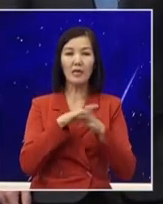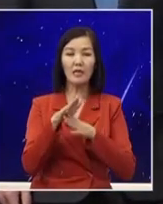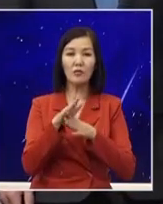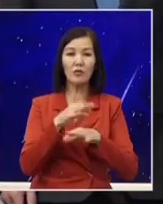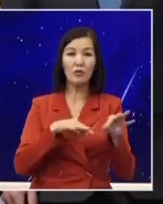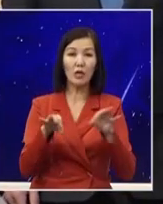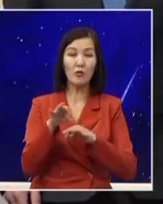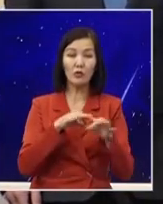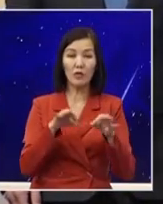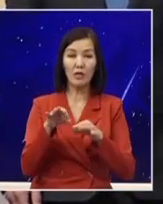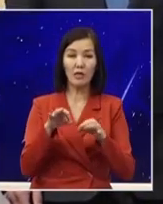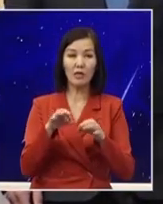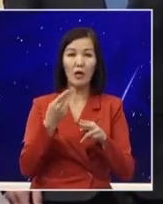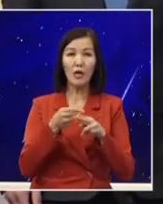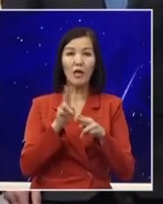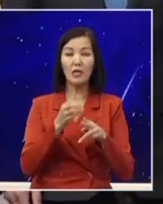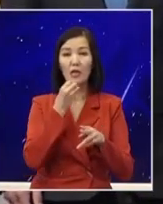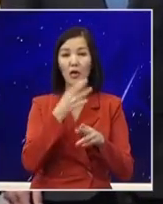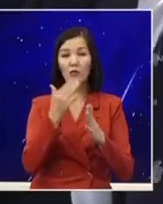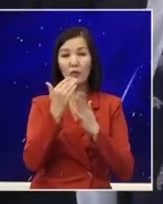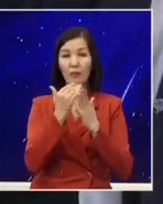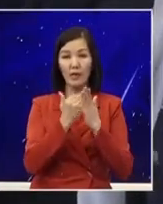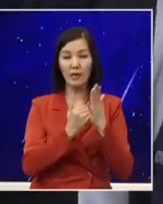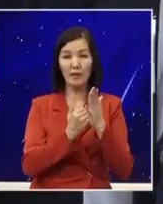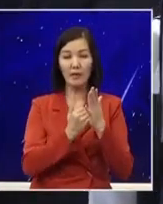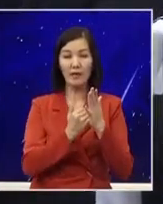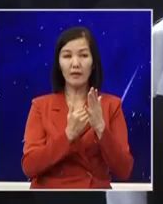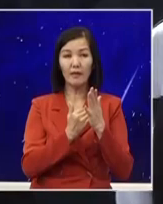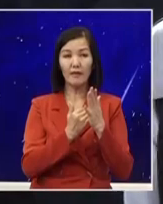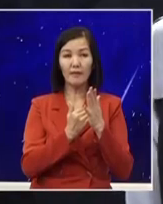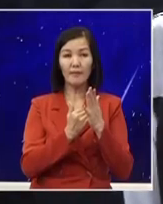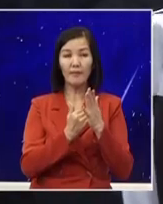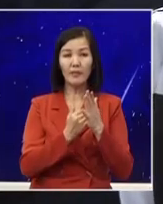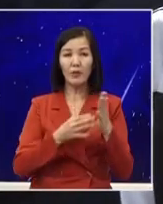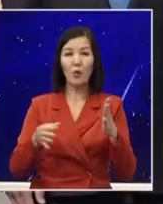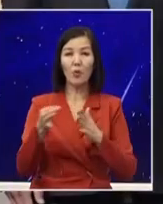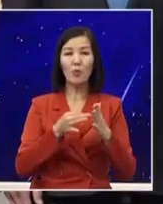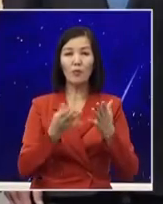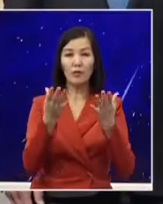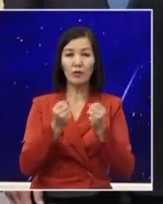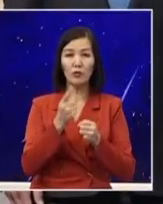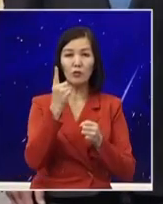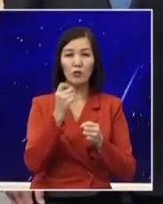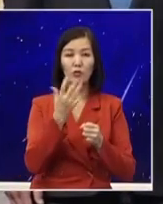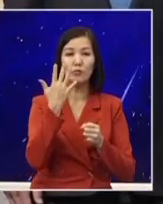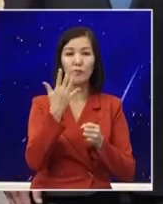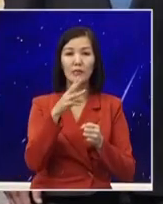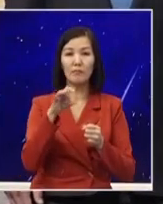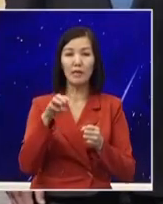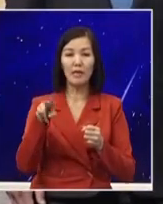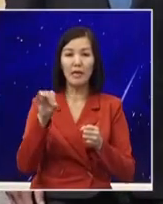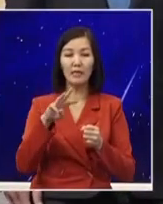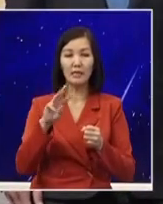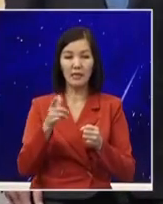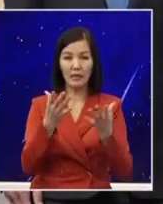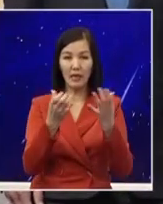карта. Это очень хорошая программа. В один раз область получила 105 миллиардов тенге.